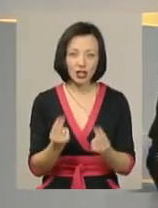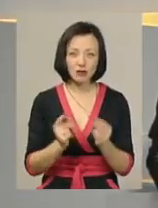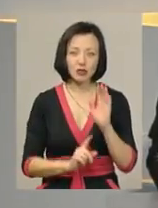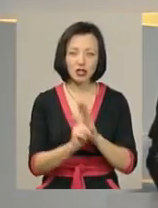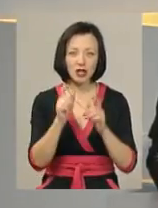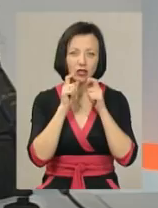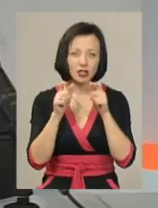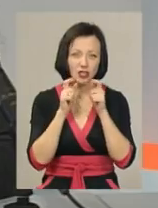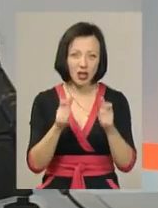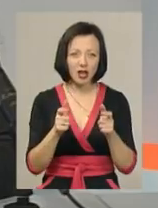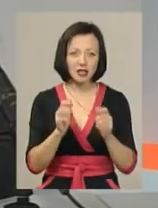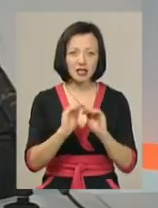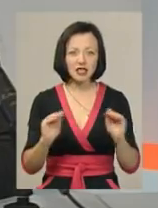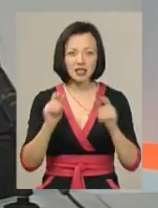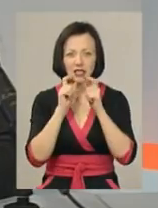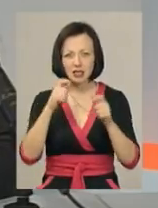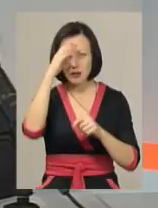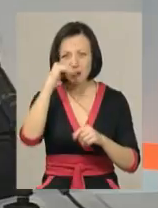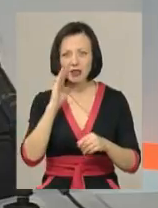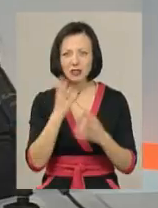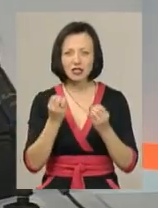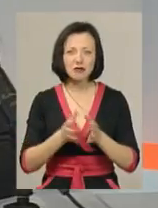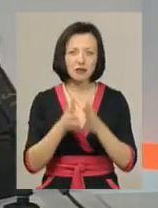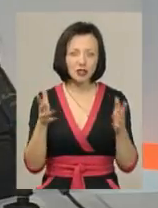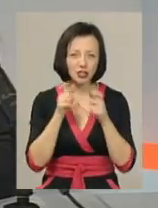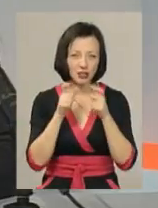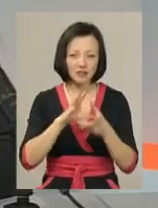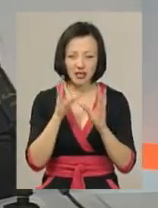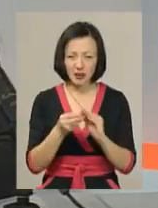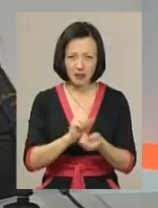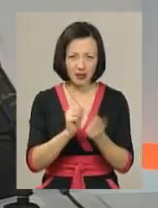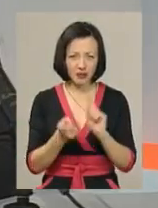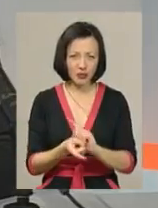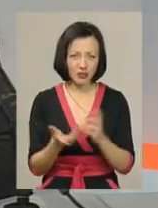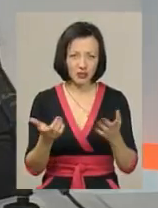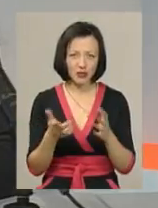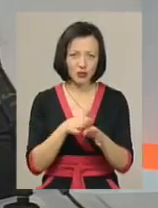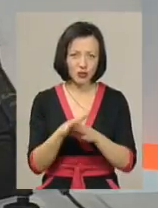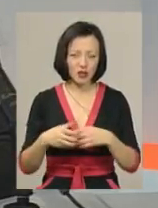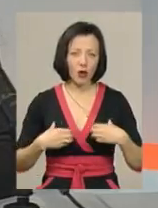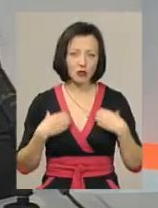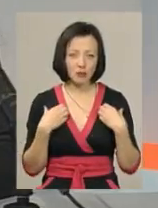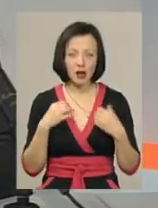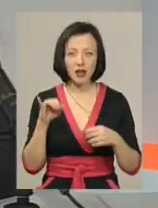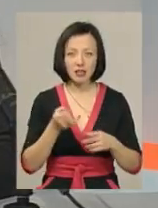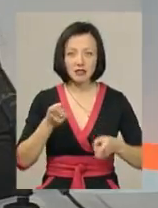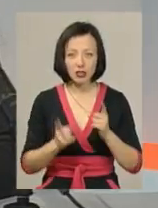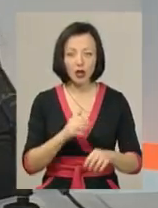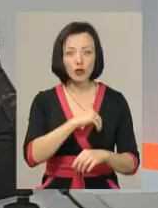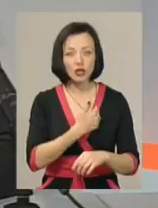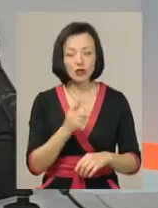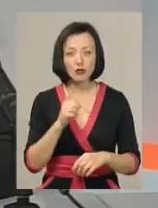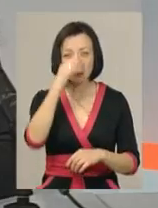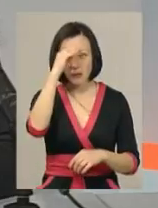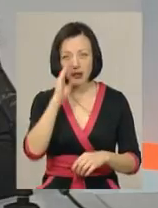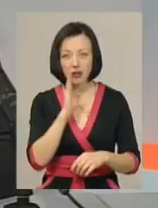починають кричати на них Діти кричать бать ще більше кричать і взагалі це перетворюється на якийсь суцільний кошмар і Звичайно хотілося щоб